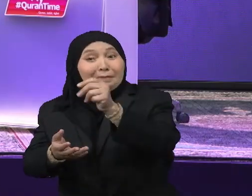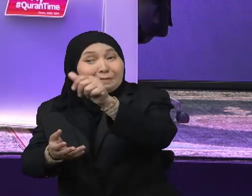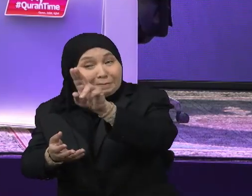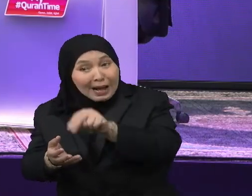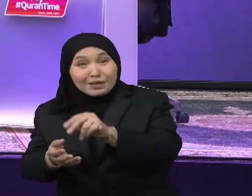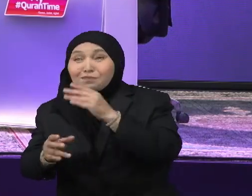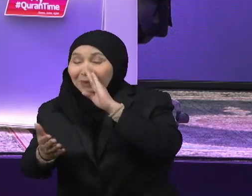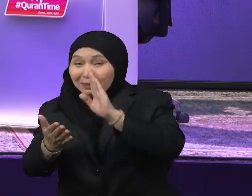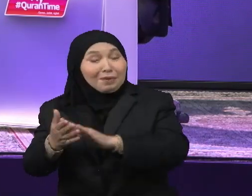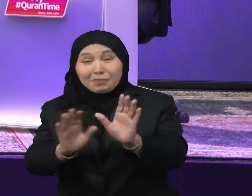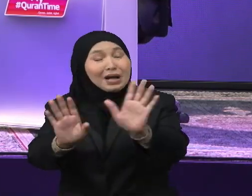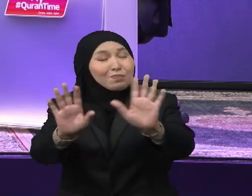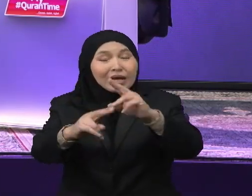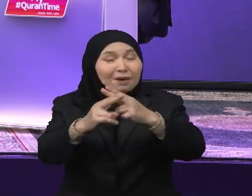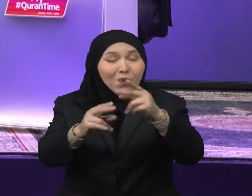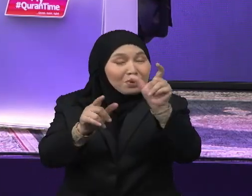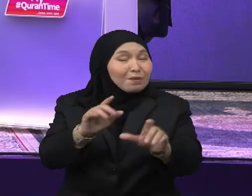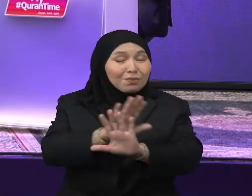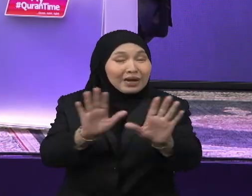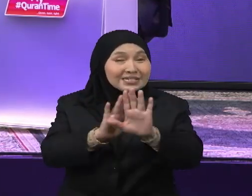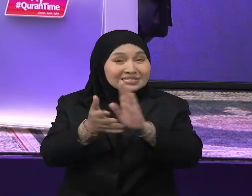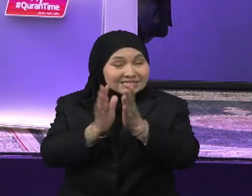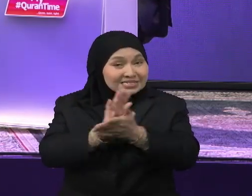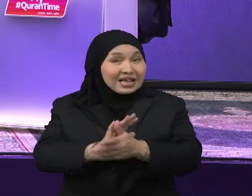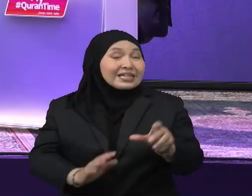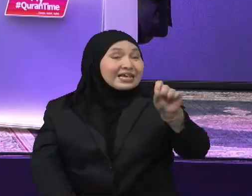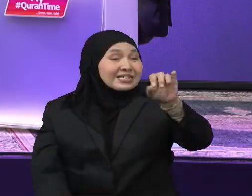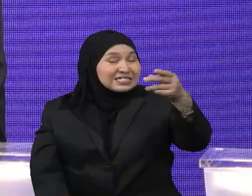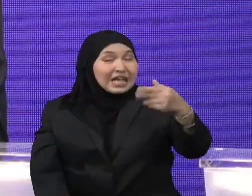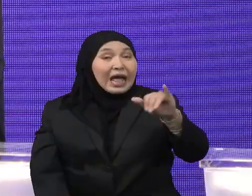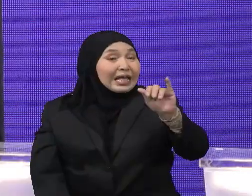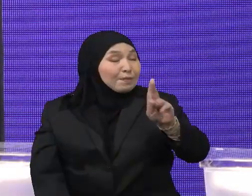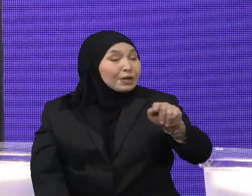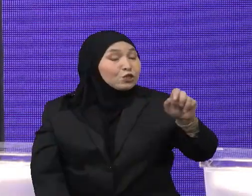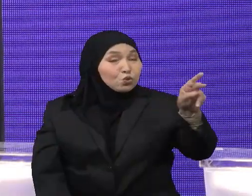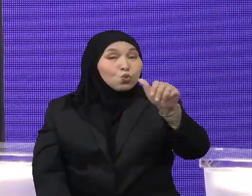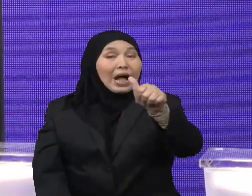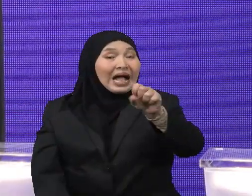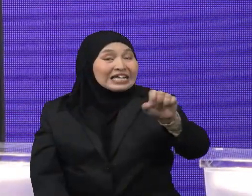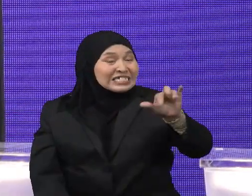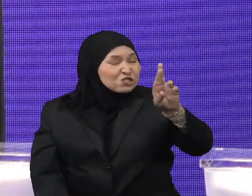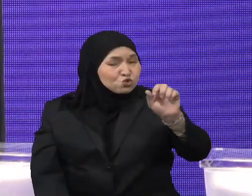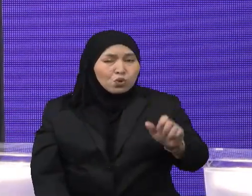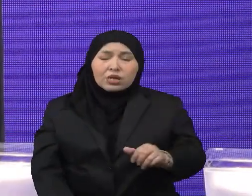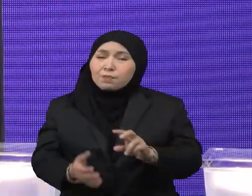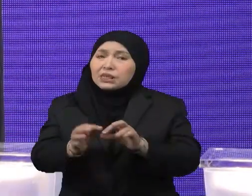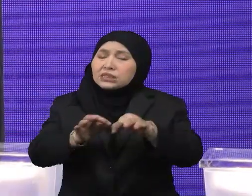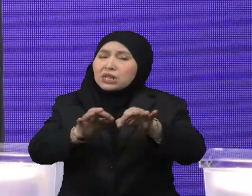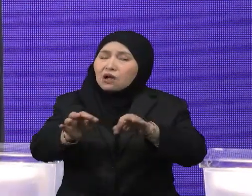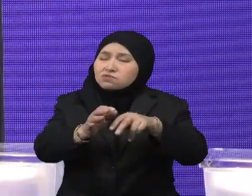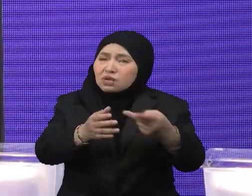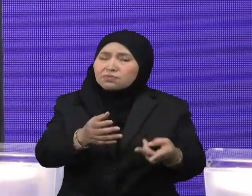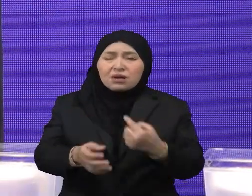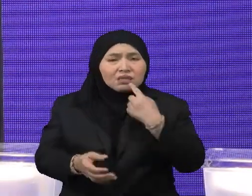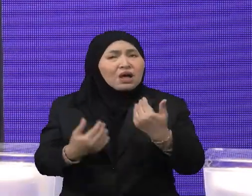jadi jadi Syekh Ibnu ashur jadi beliau mentafsirkan ayat ini beliau mengatakan